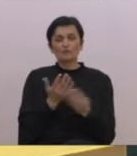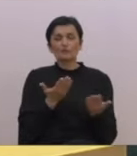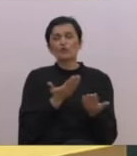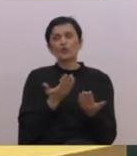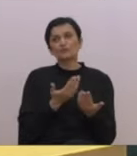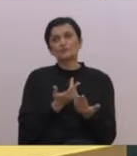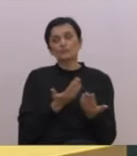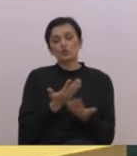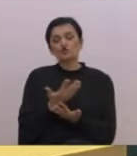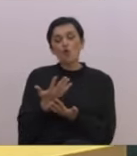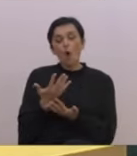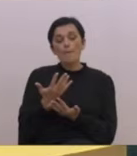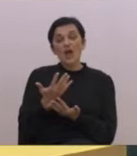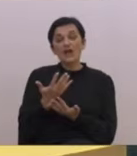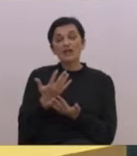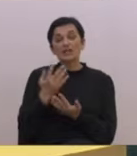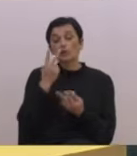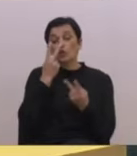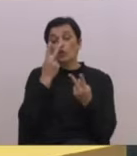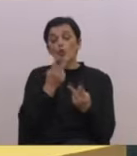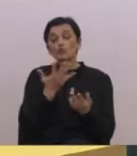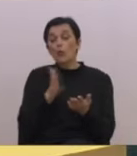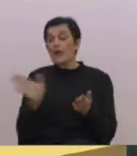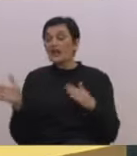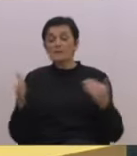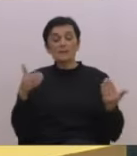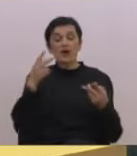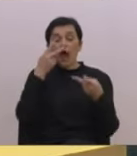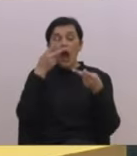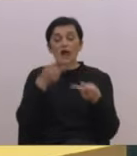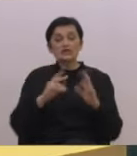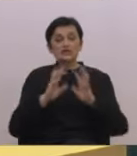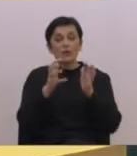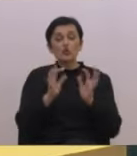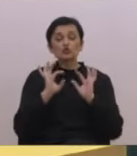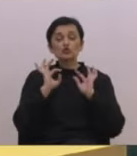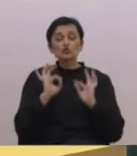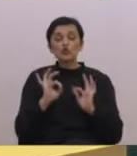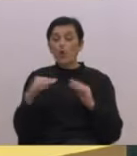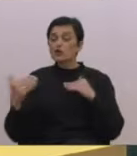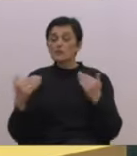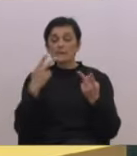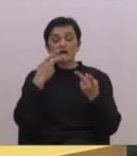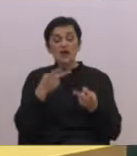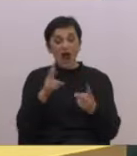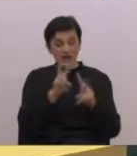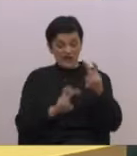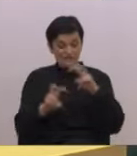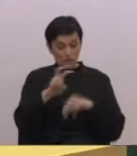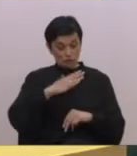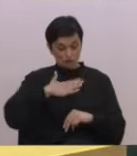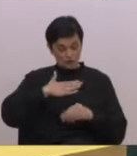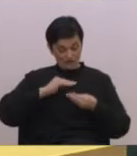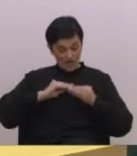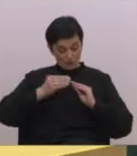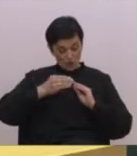რომელი პრიზმით ვუყურებთ სამყაროს. რომელია ეს სწორი პრიზმა? სწორი პრიზმა ის არის, რომ ვეძებოთ ჩვენ პრობლემებში